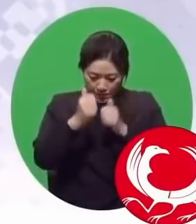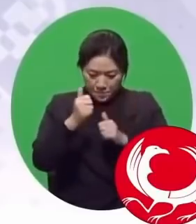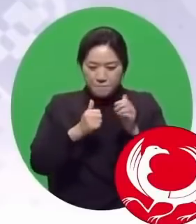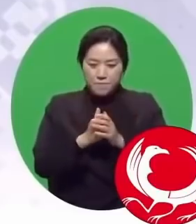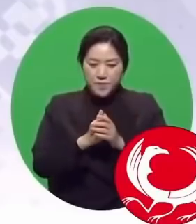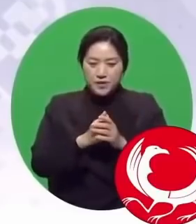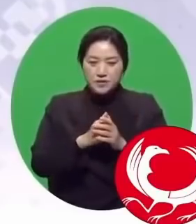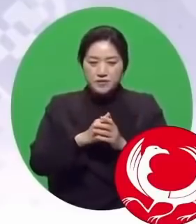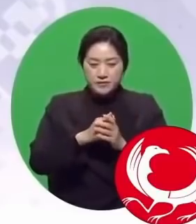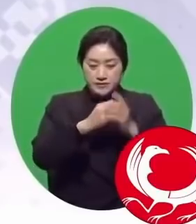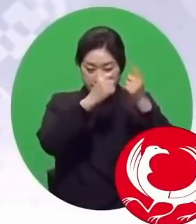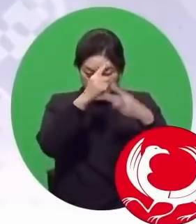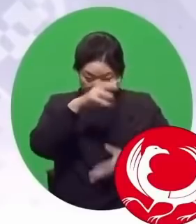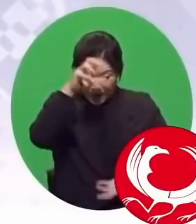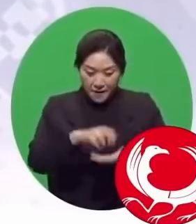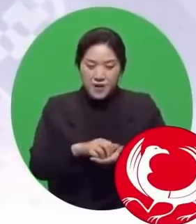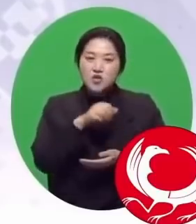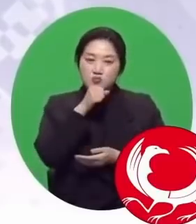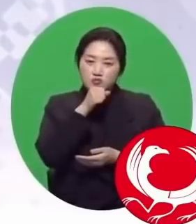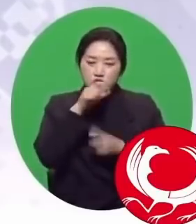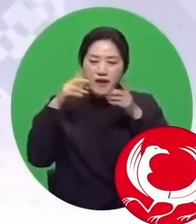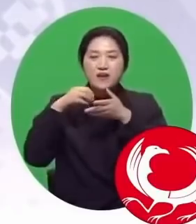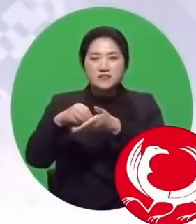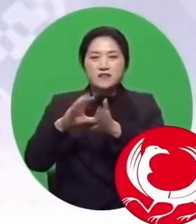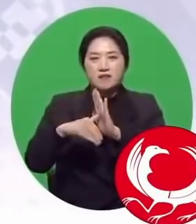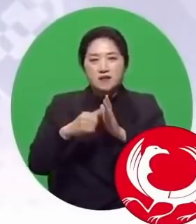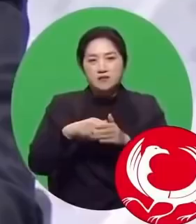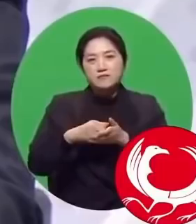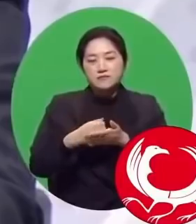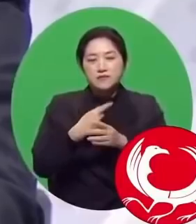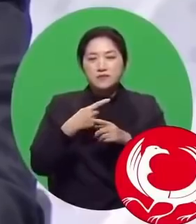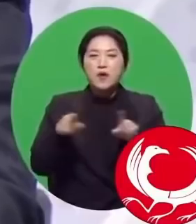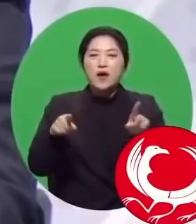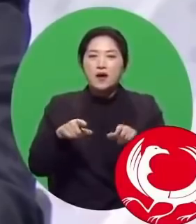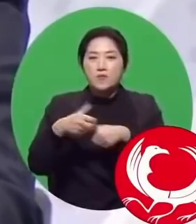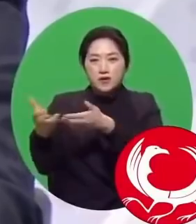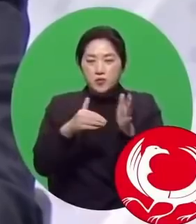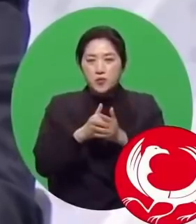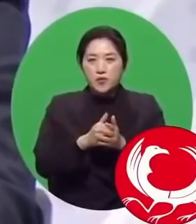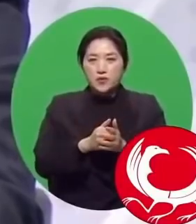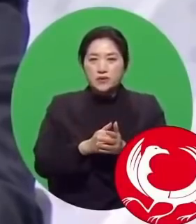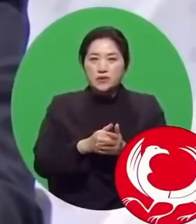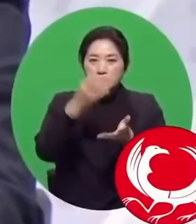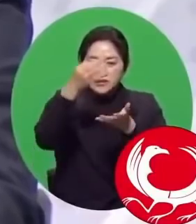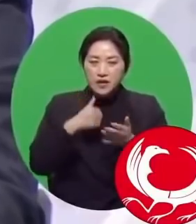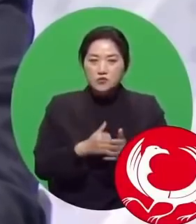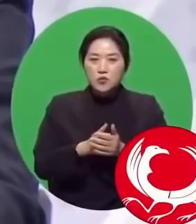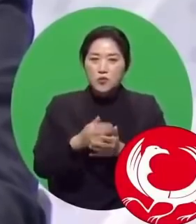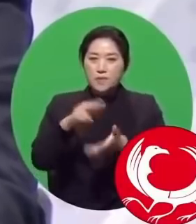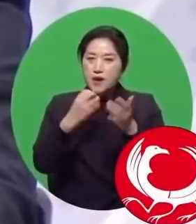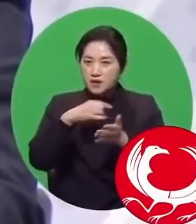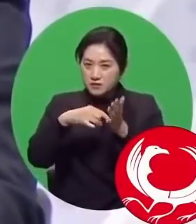총 모의고사 점수가 대학 진학에 필요합니다. 상속세, 양도세, 증여세,